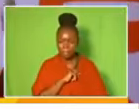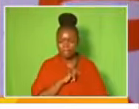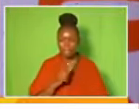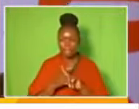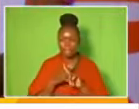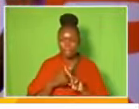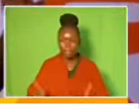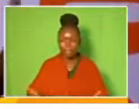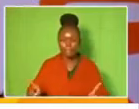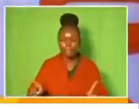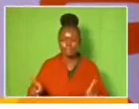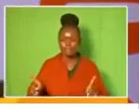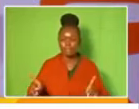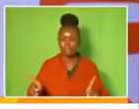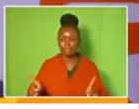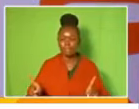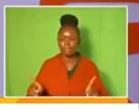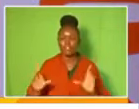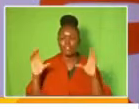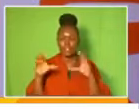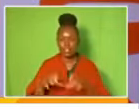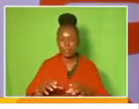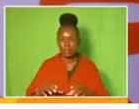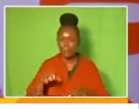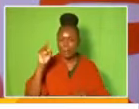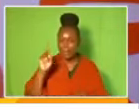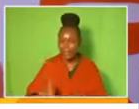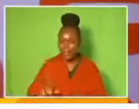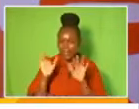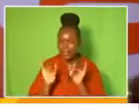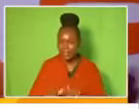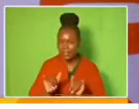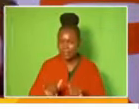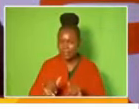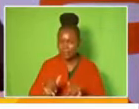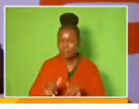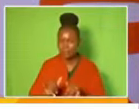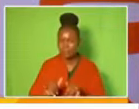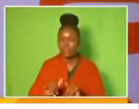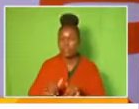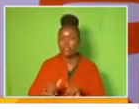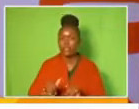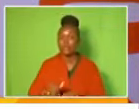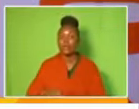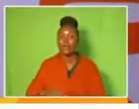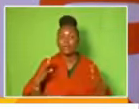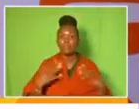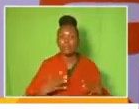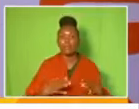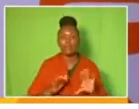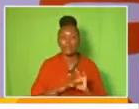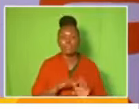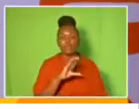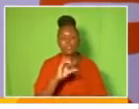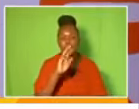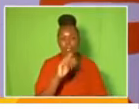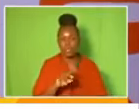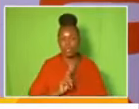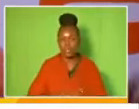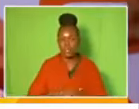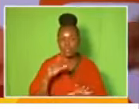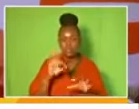Lakini wacheni chama ibaki. Na wana CCM wakachagua bwana Mwinyi.